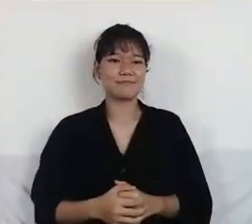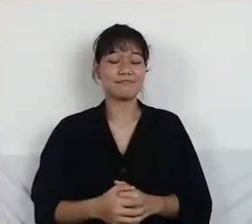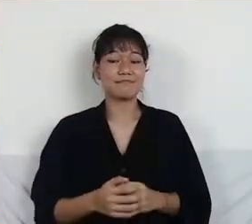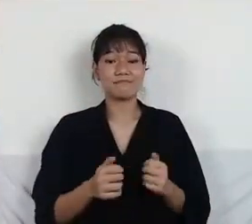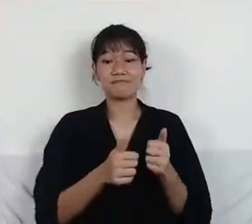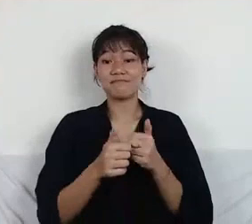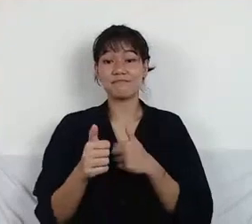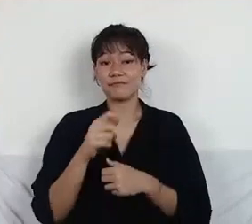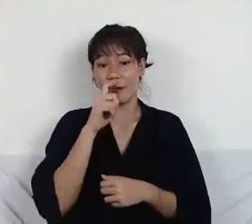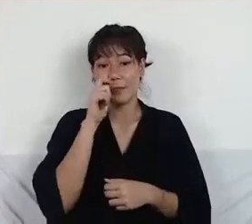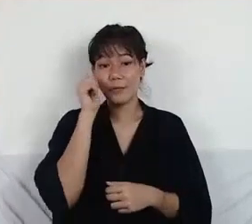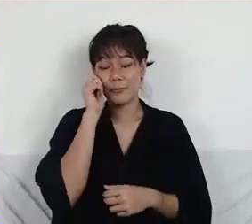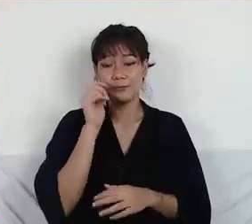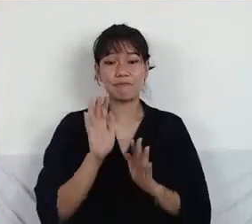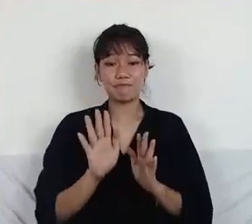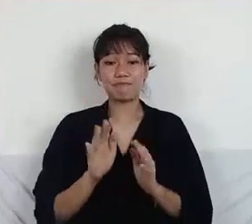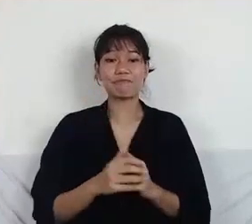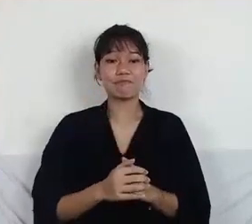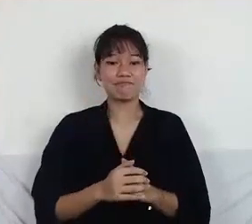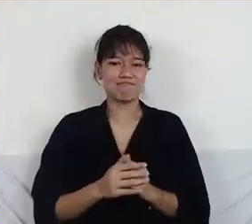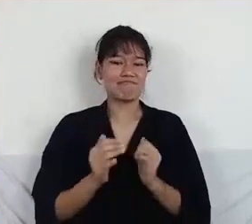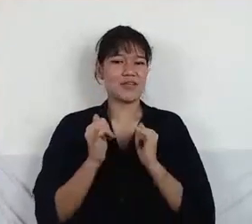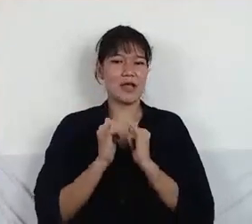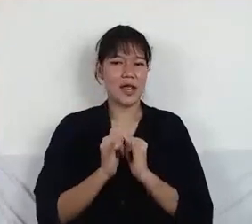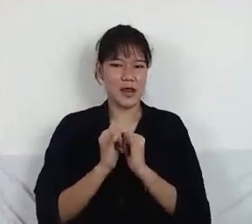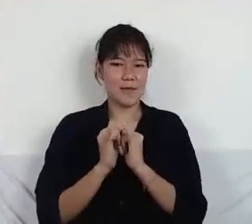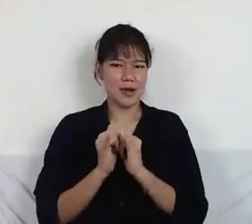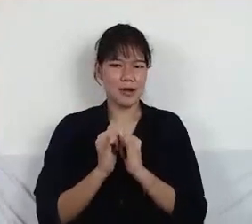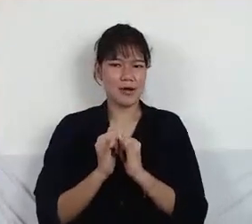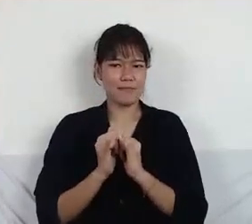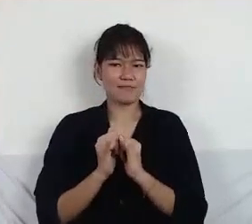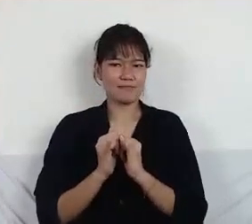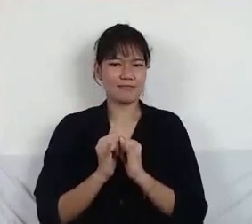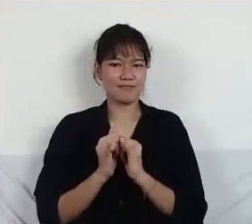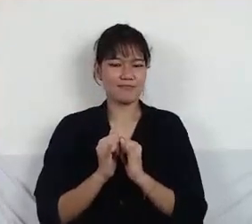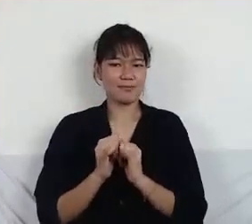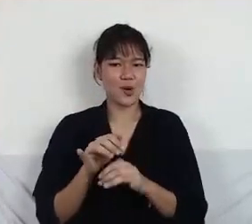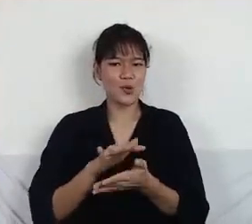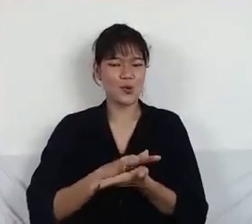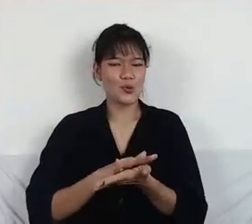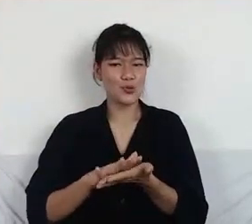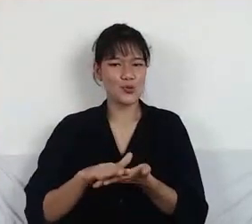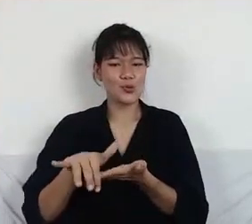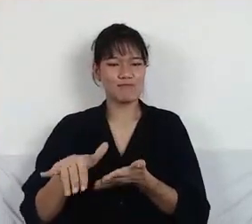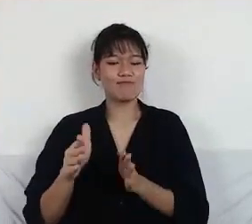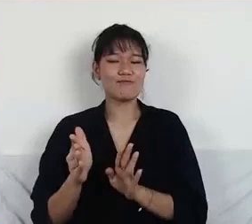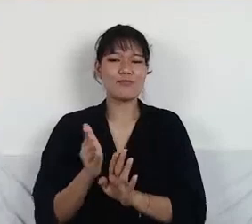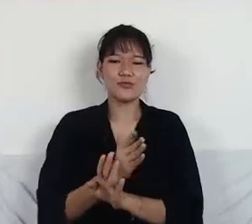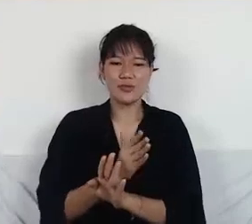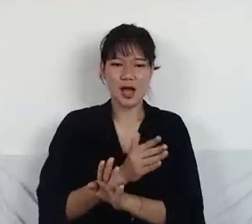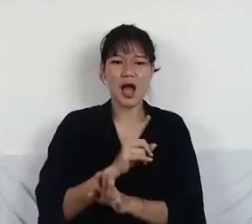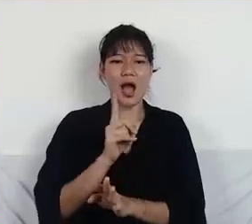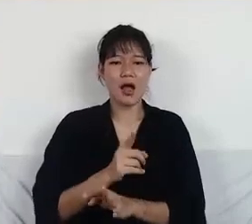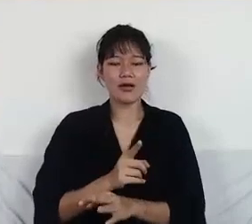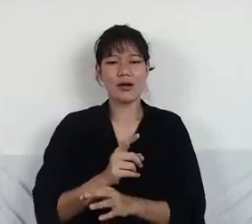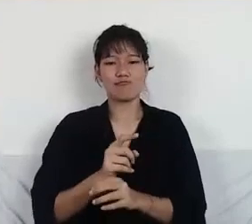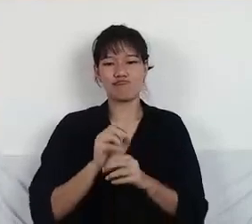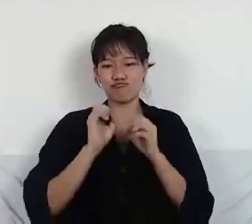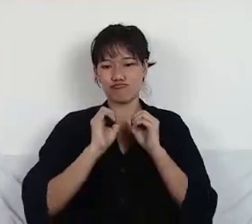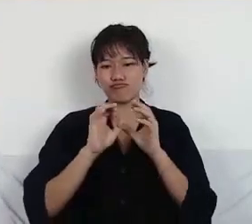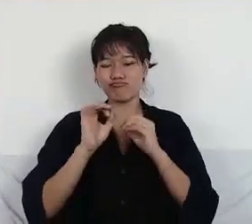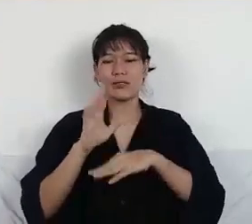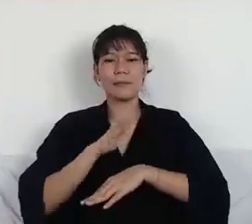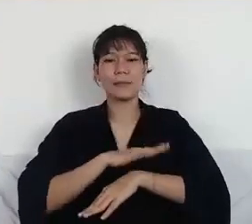Baik Bapak Ibu, sebelum kita memasuki ibadah yang kudus, kita akan mendengarkan beberapa warta.